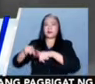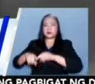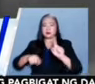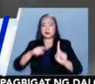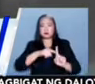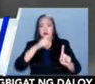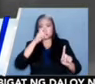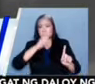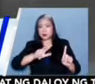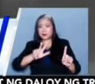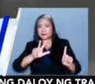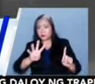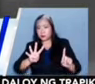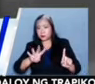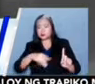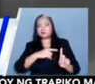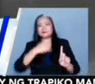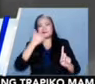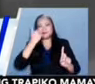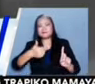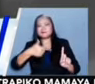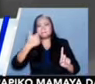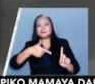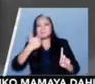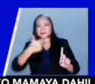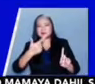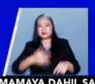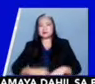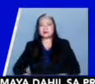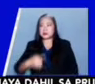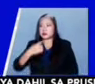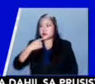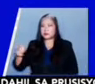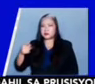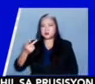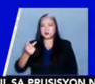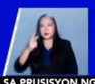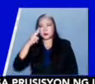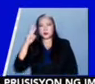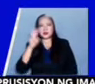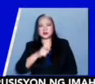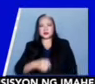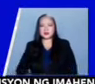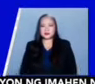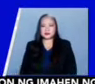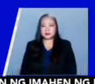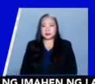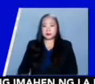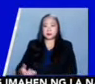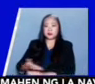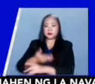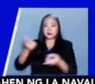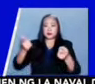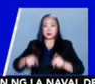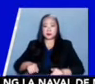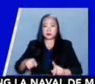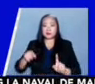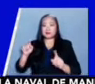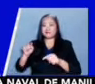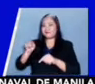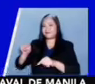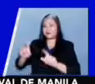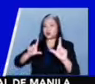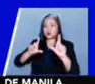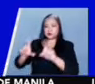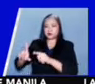ang bumaril sa kanya base sa pahayag ng dalawang saksi. Bago po mangyari ang insidente, itong suspect po